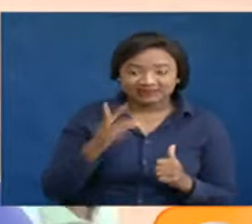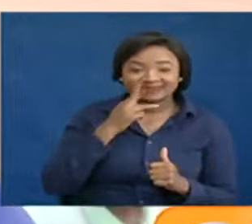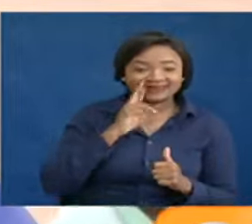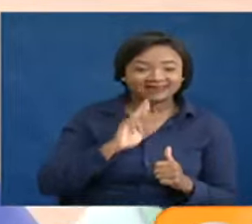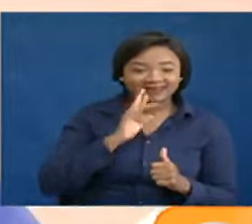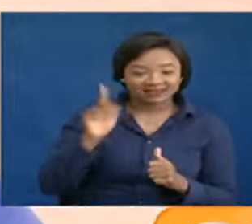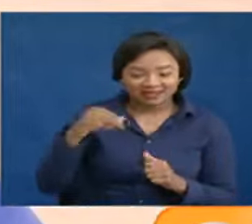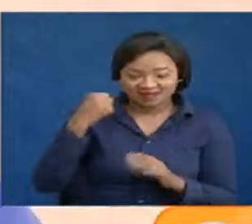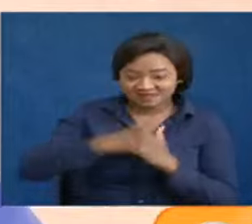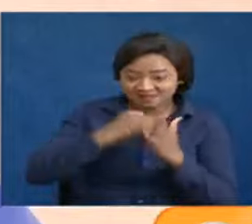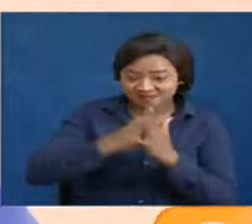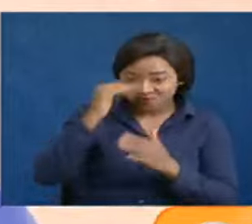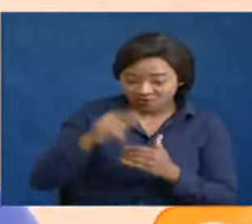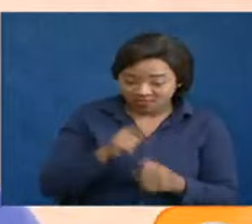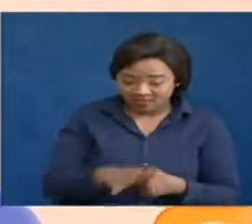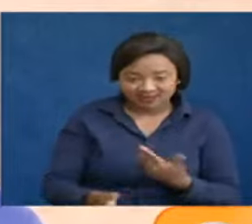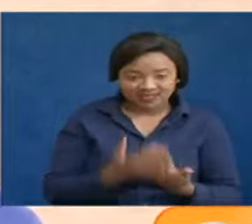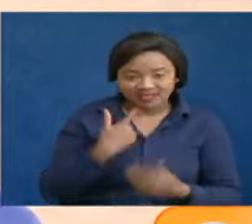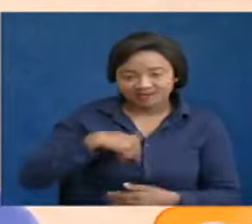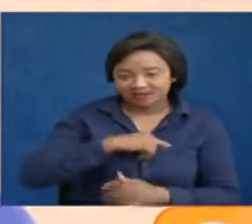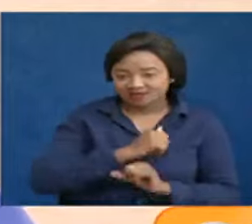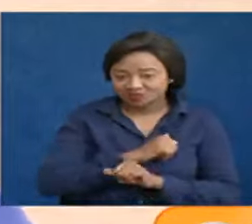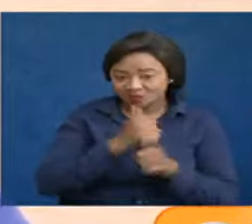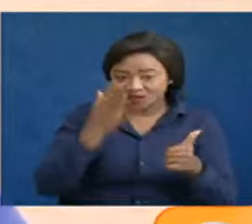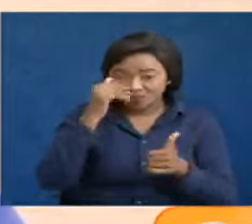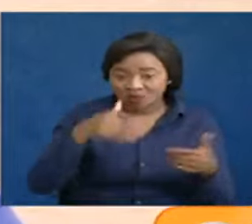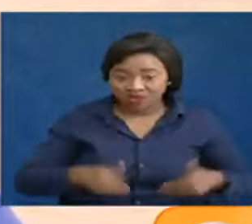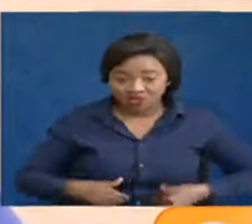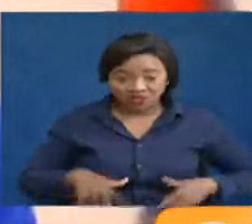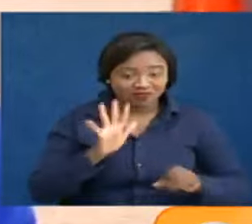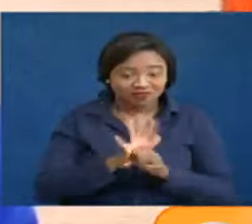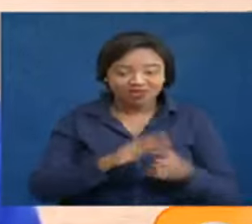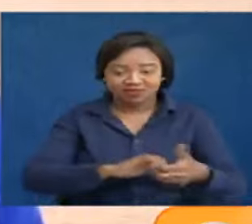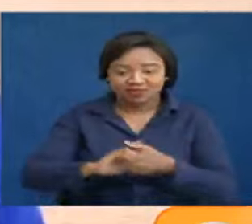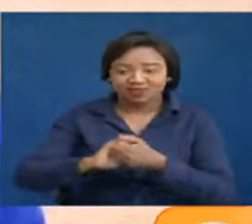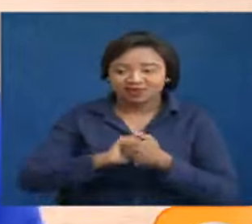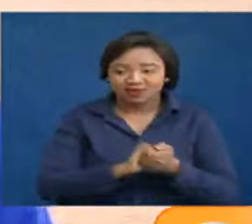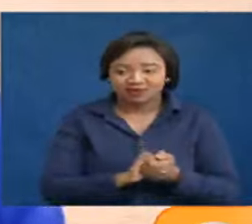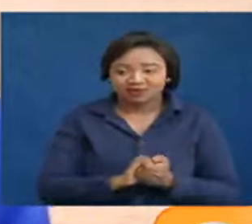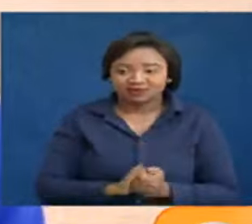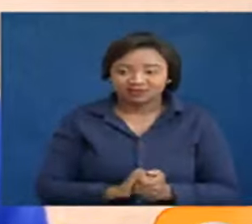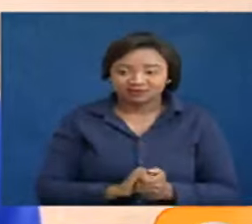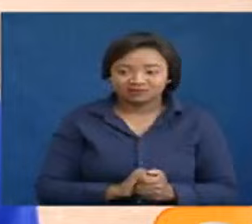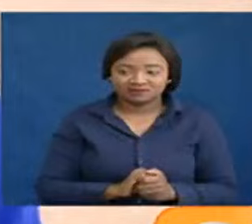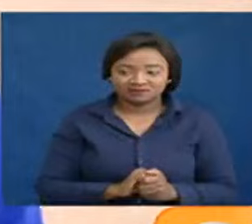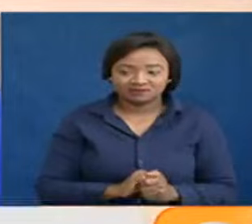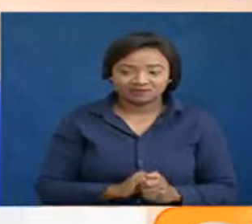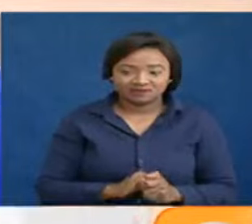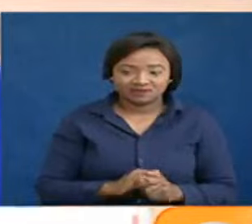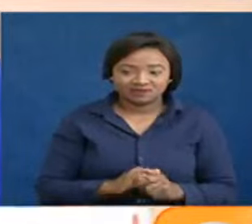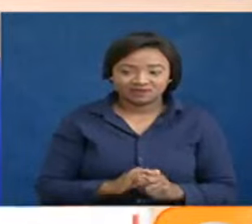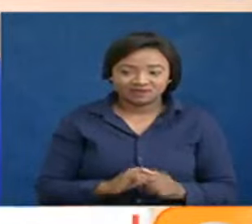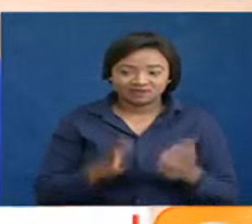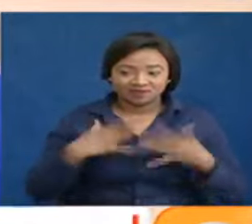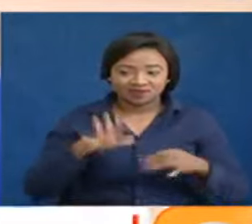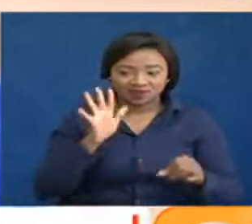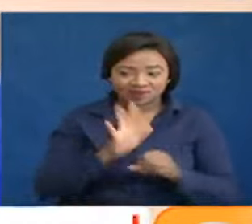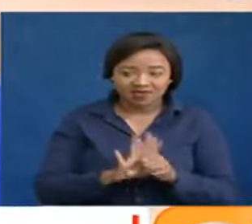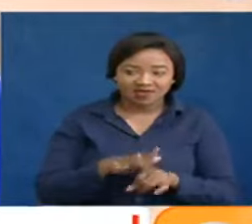ni inatusaidia pia kwa njia moja ama nyingine kwa sababu vijana wanakuwa engaged. Ilikuwa na hisia mseto kwa watu